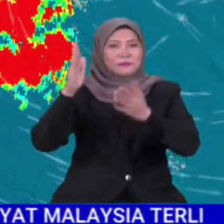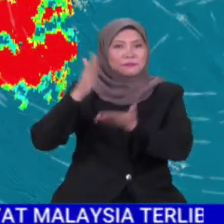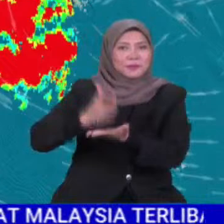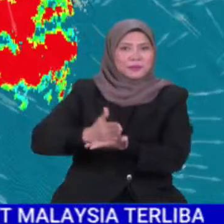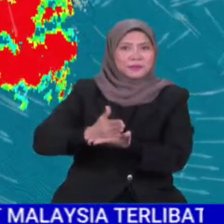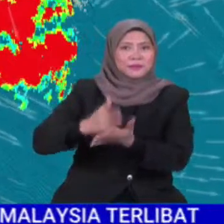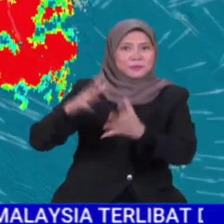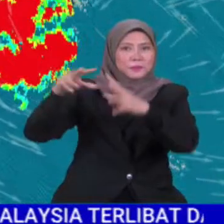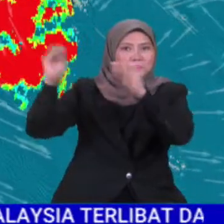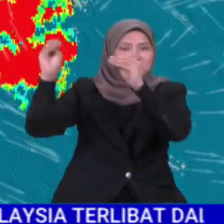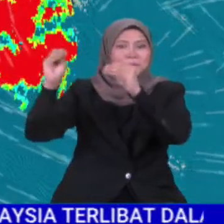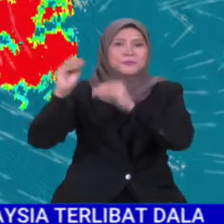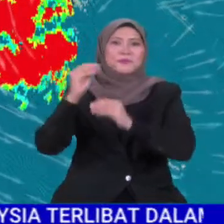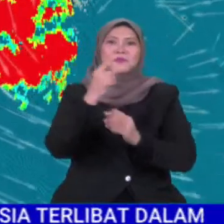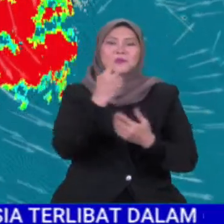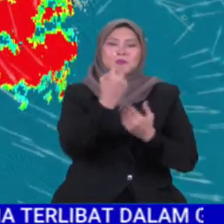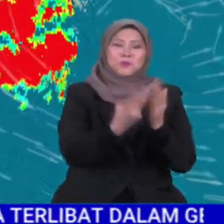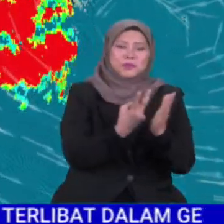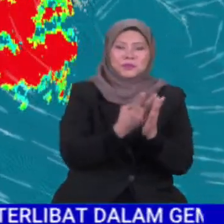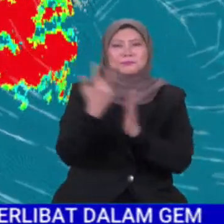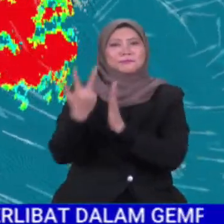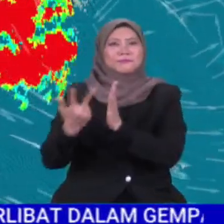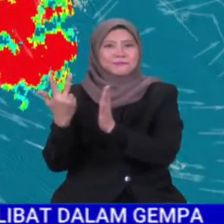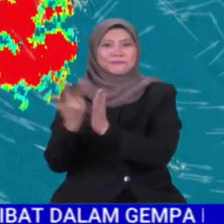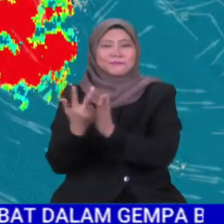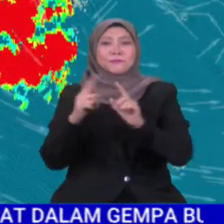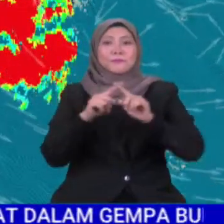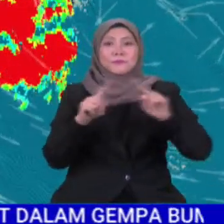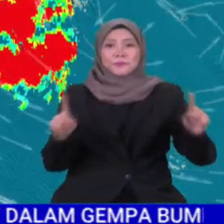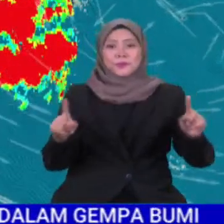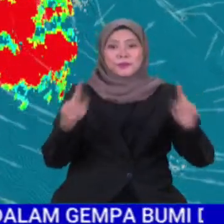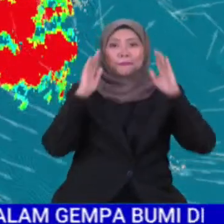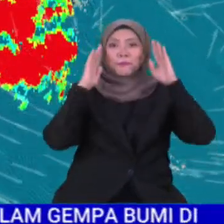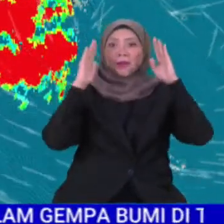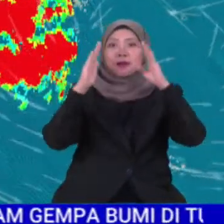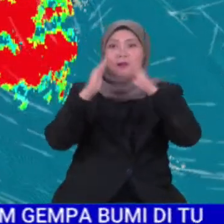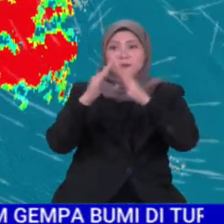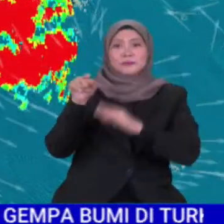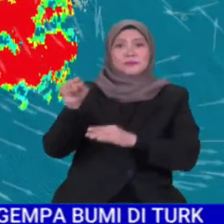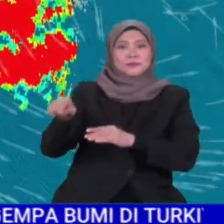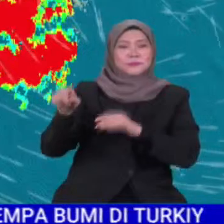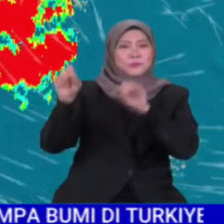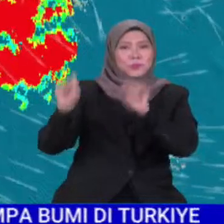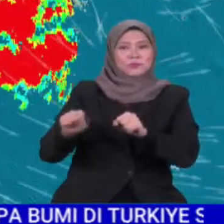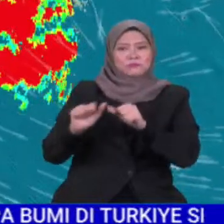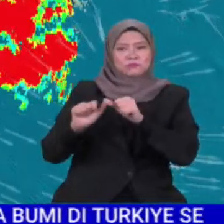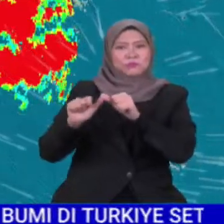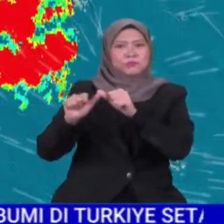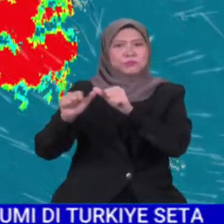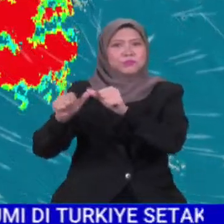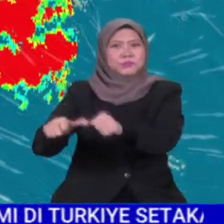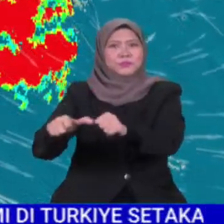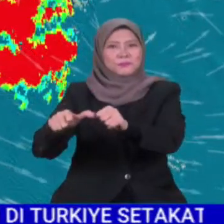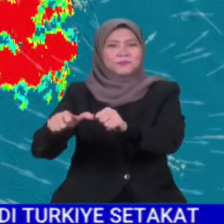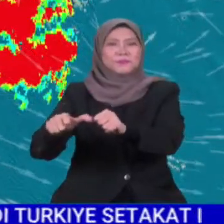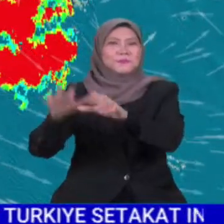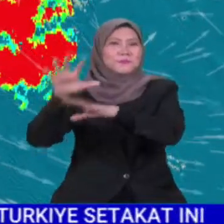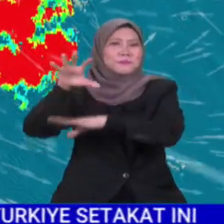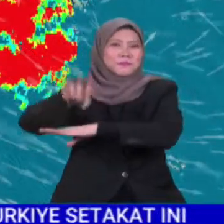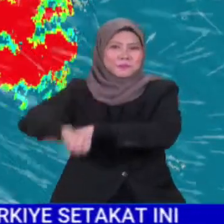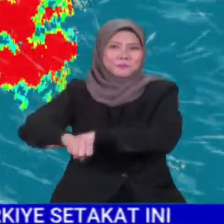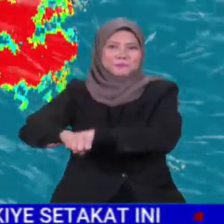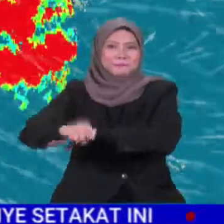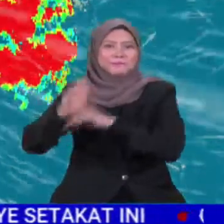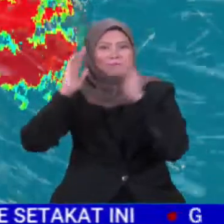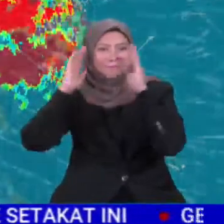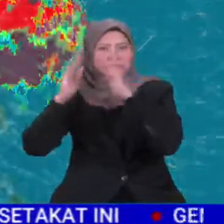dalam tempoh masa 2 hingga 3 jam. Namun keadaan hujan di negeri Pahang ini kita jangkakan boleh berlarutan sehingga ke malam nanti.